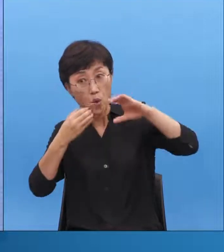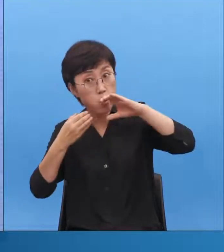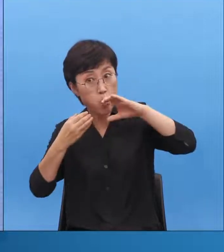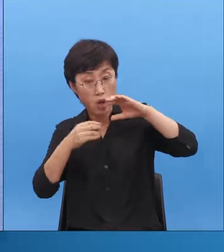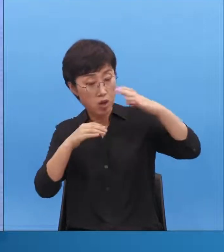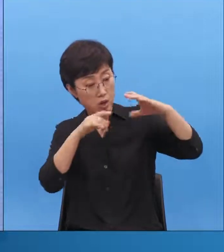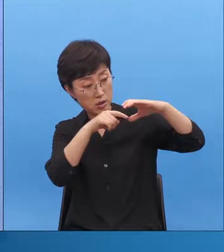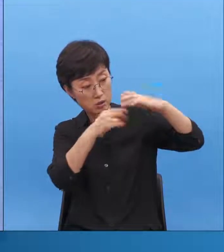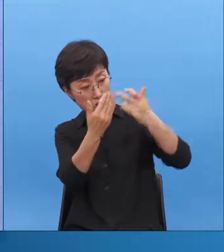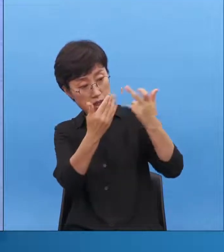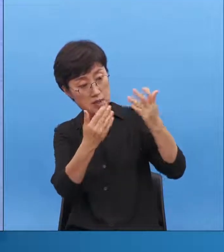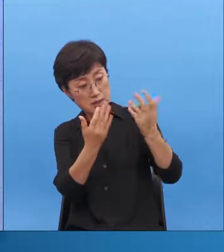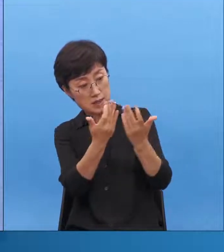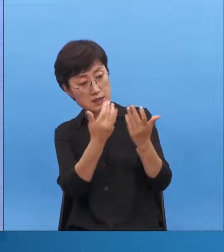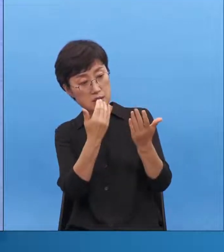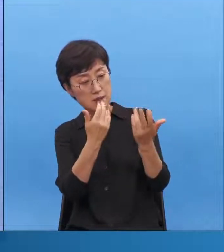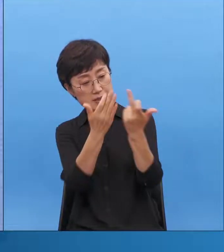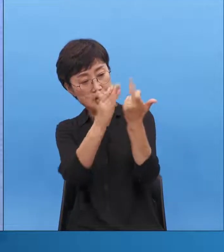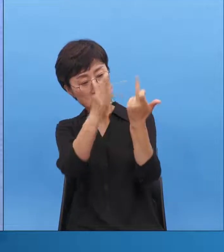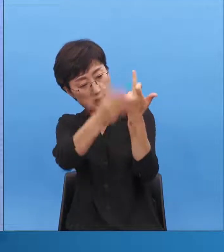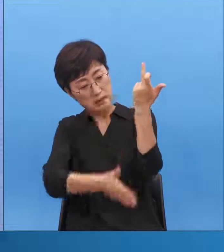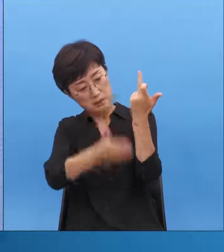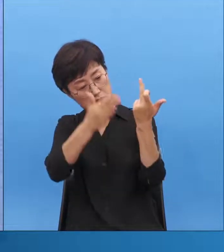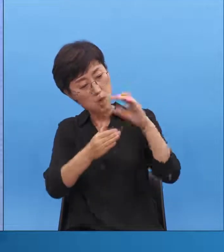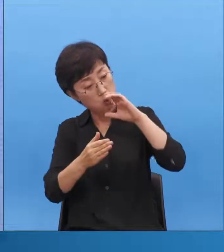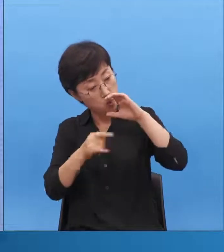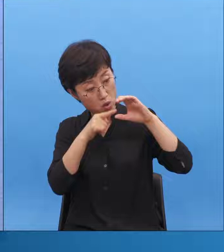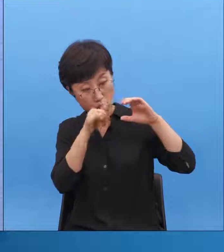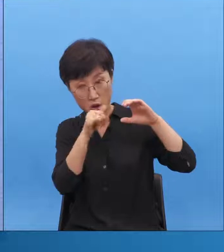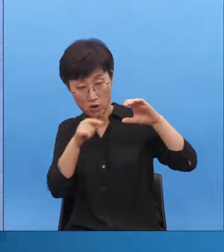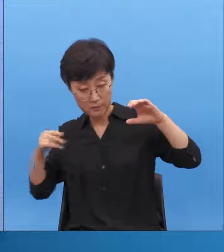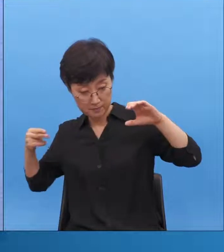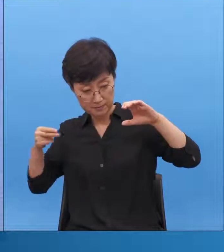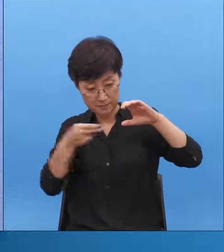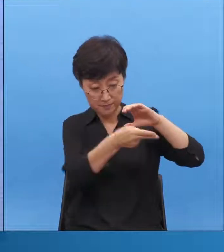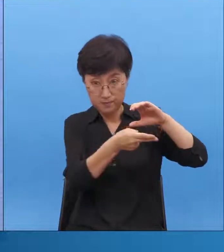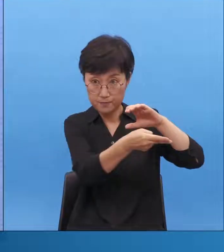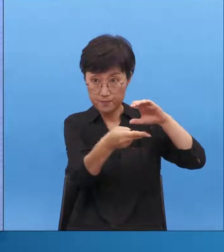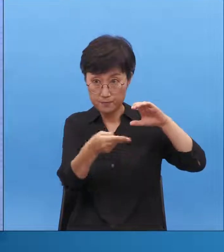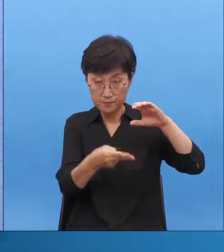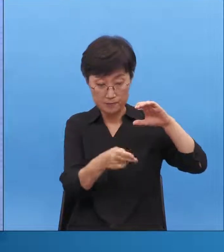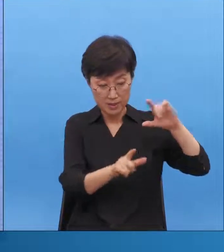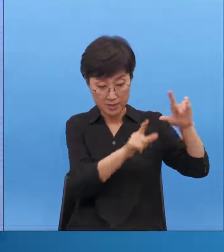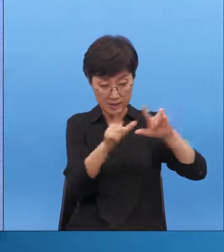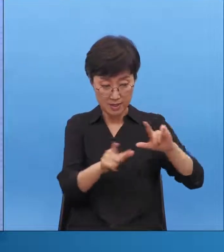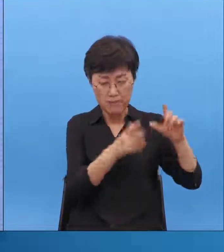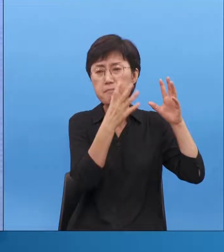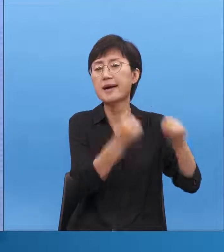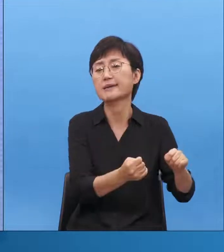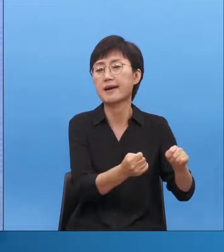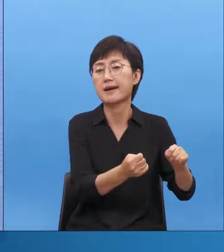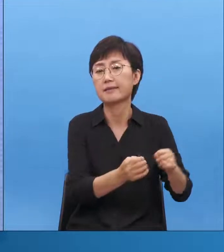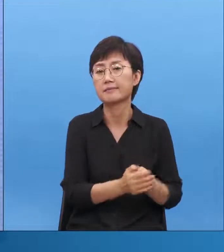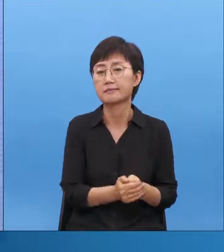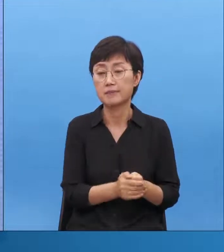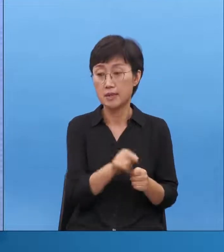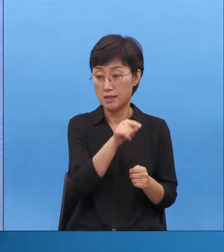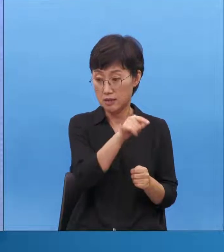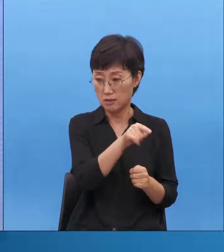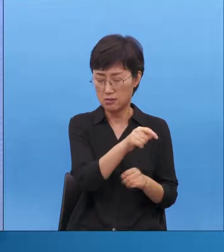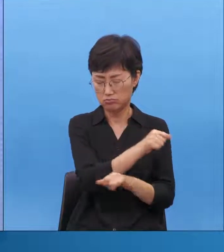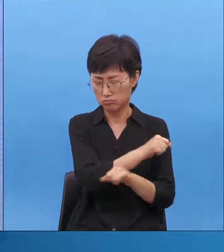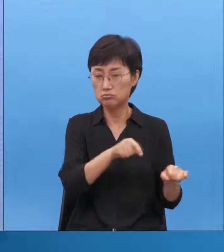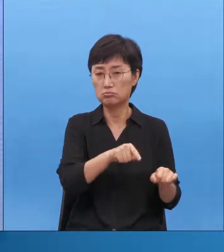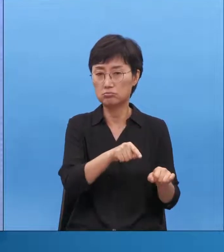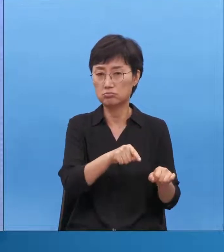sometimes during that time upon these rocks, they even had and buried their things and belongings. 이걸 예수님께 드린 겁니다. But